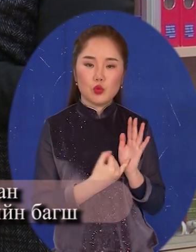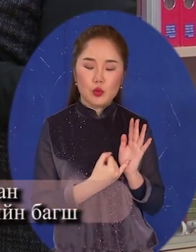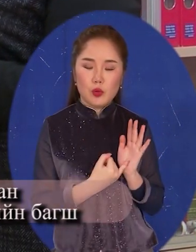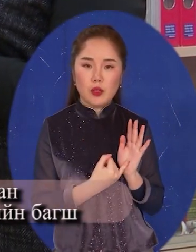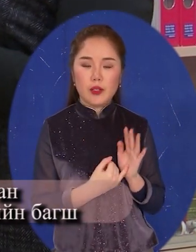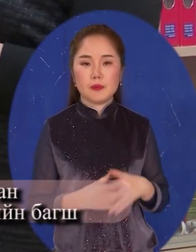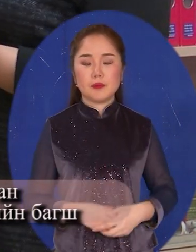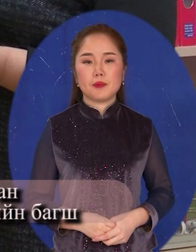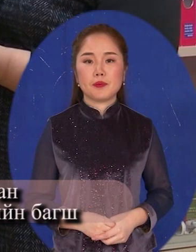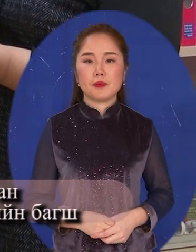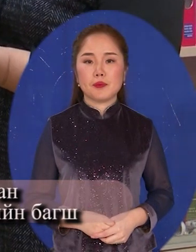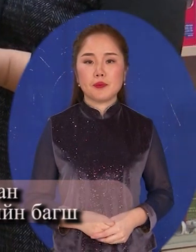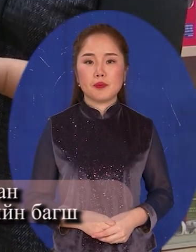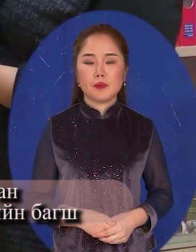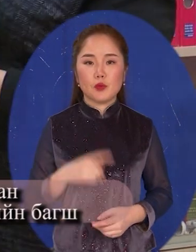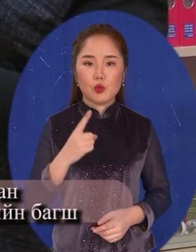156